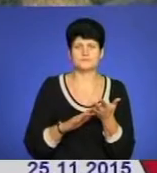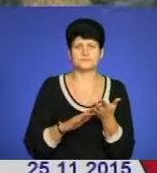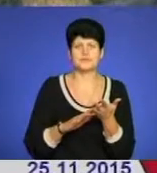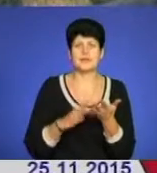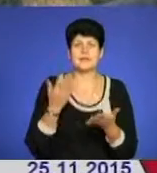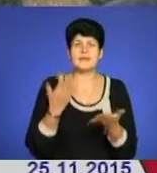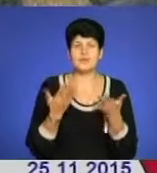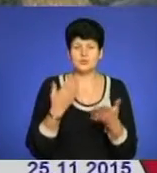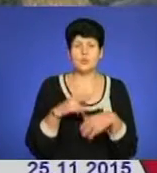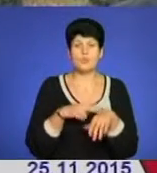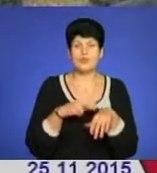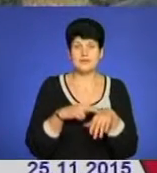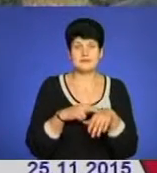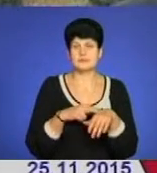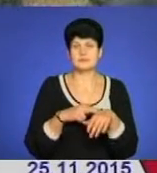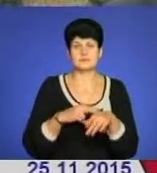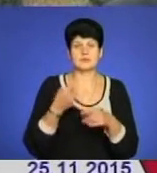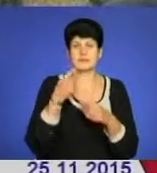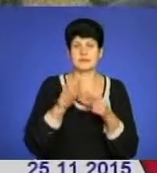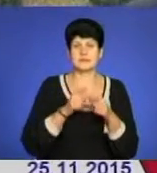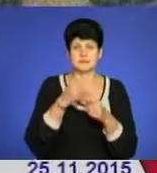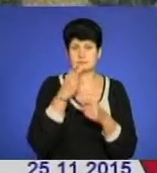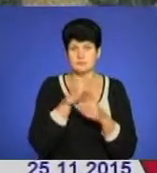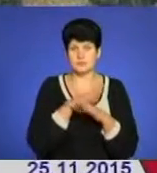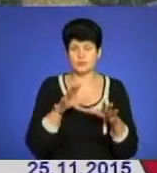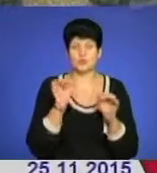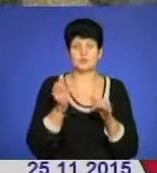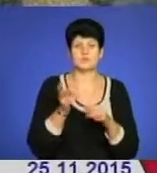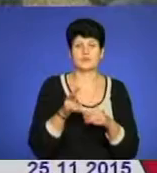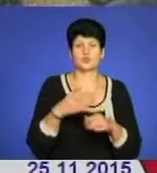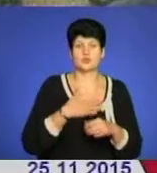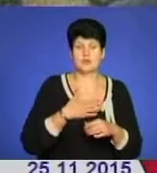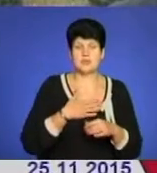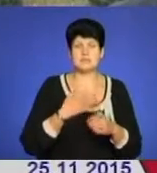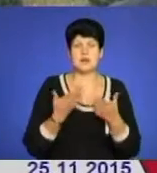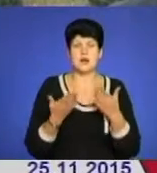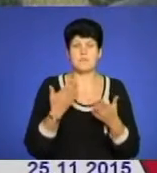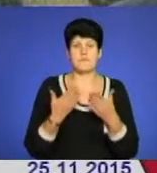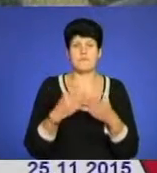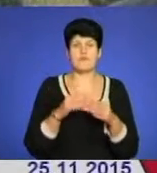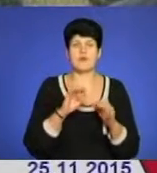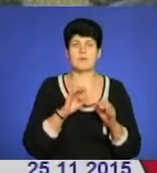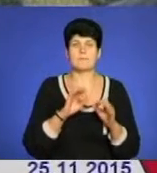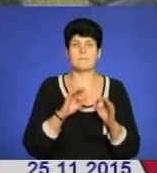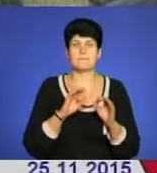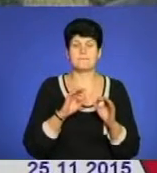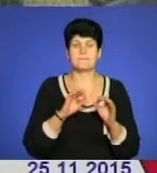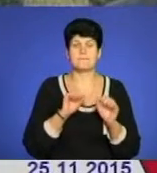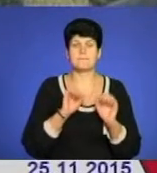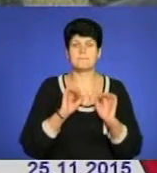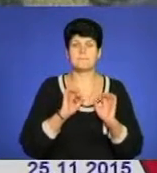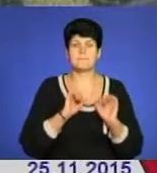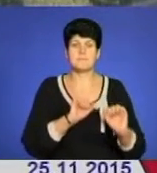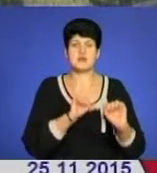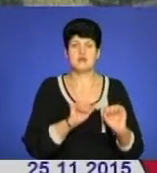Якщо поліція не буде реагувати на це, можна звертатися до нас або звертатися в правозахисні організації, звертатися